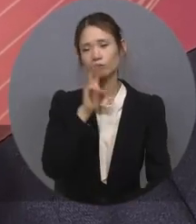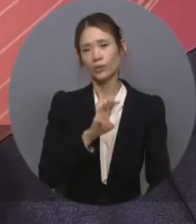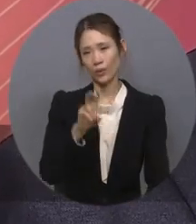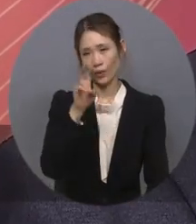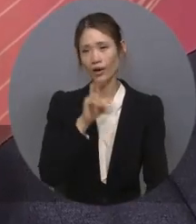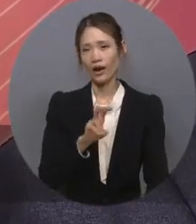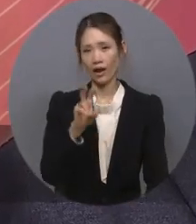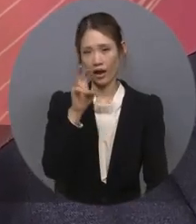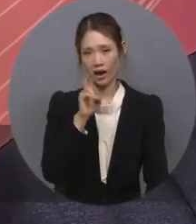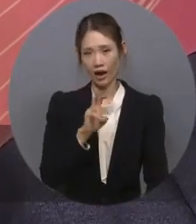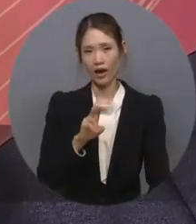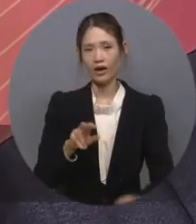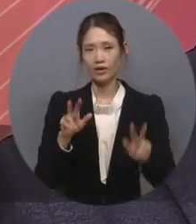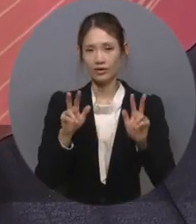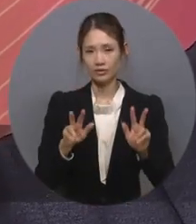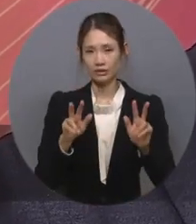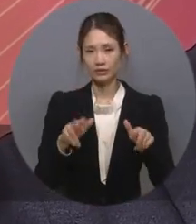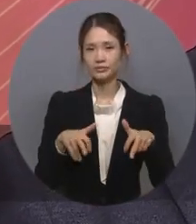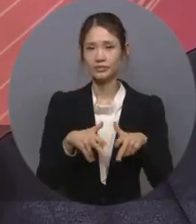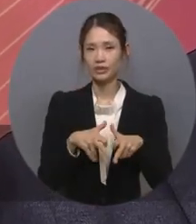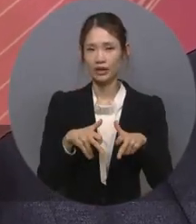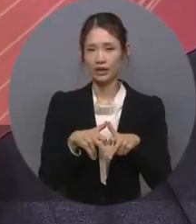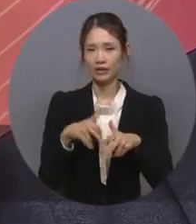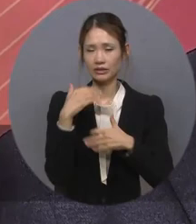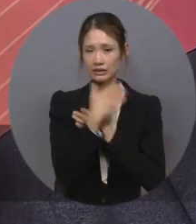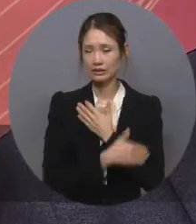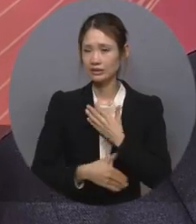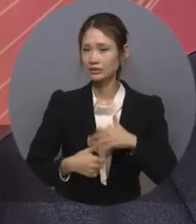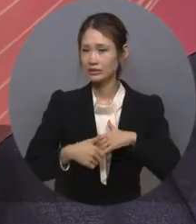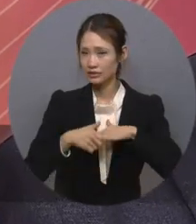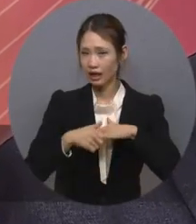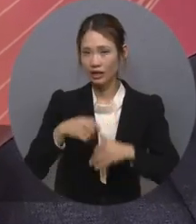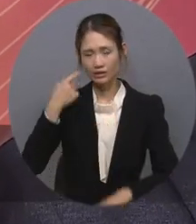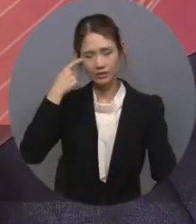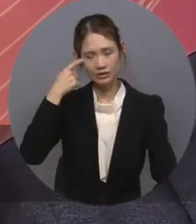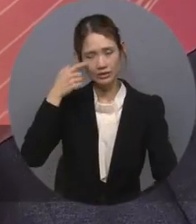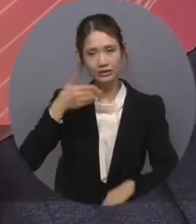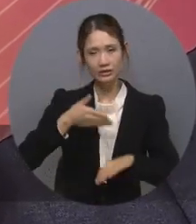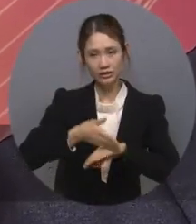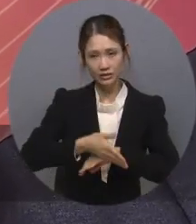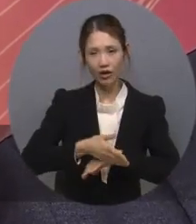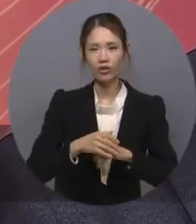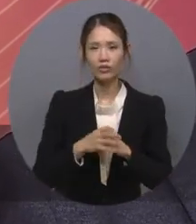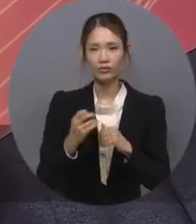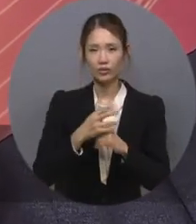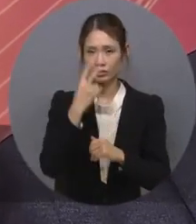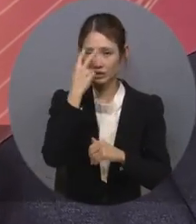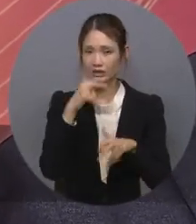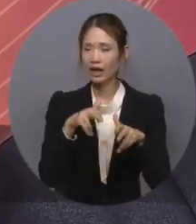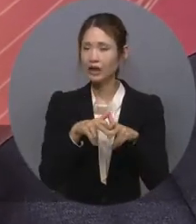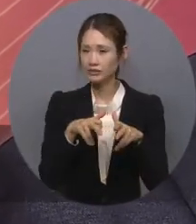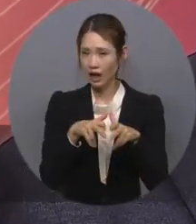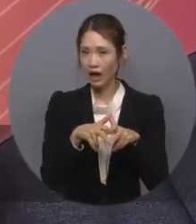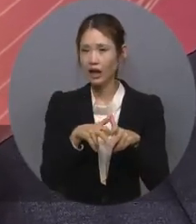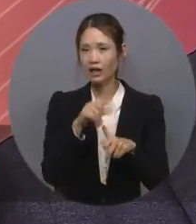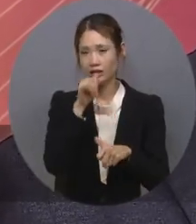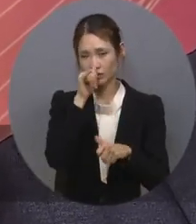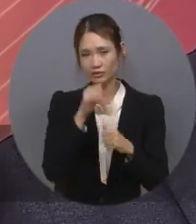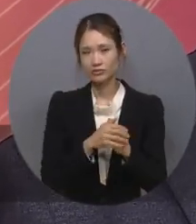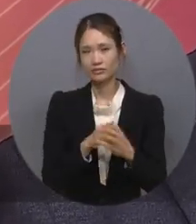되었는데요. 지금 장애가 지체 장애, 지적 장애, 또 시각 장애까지 있어요.